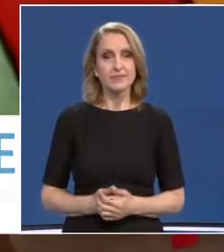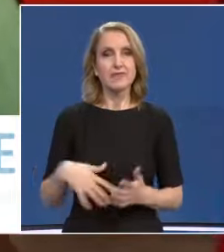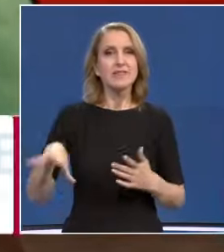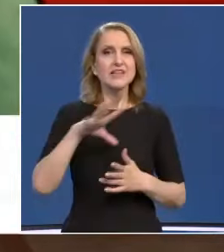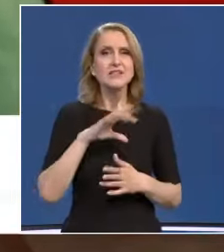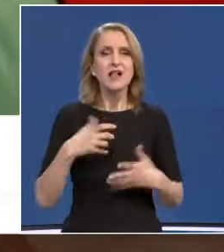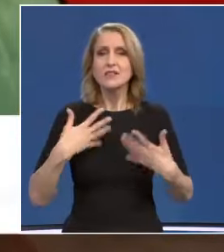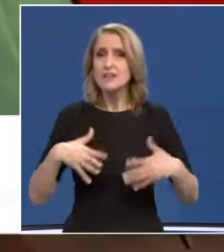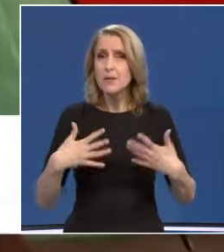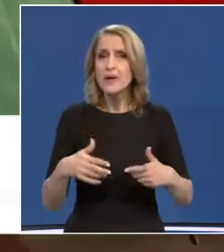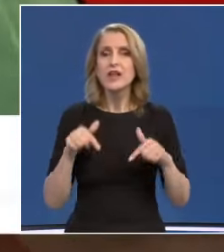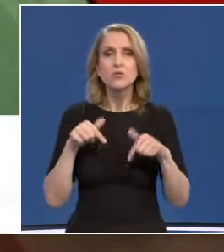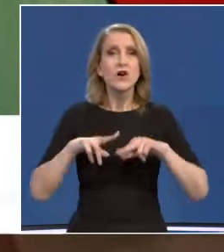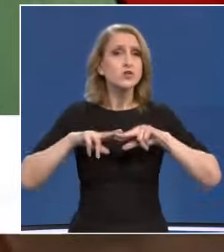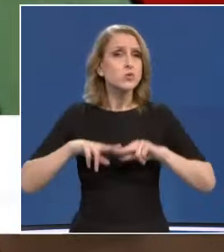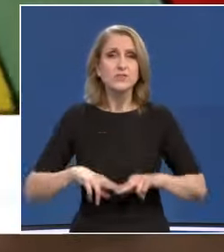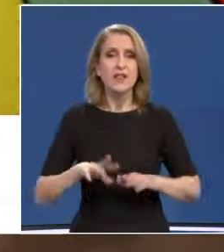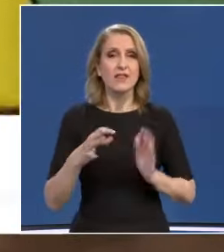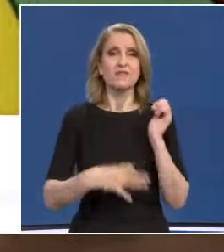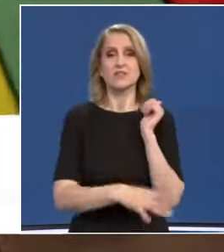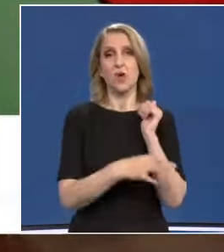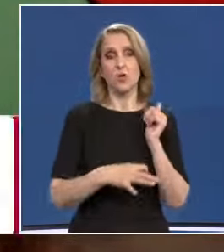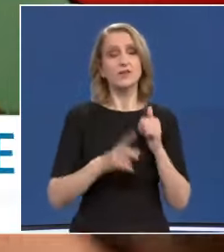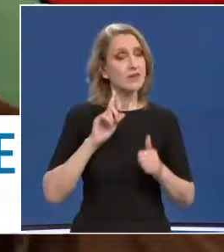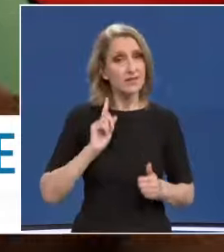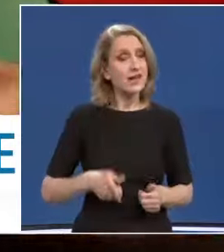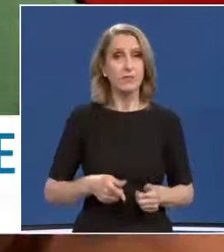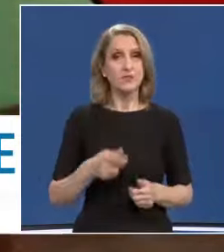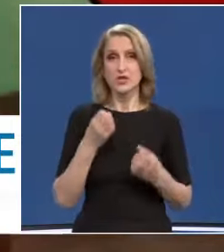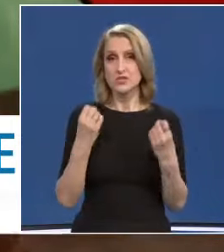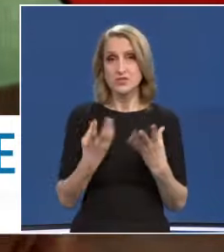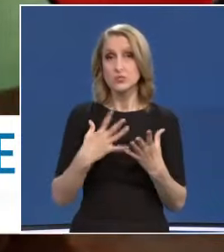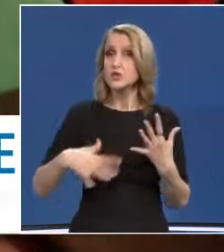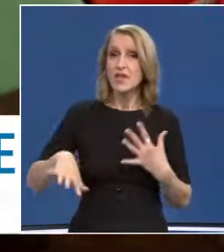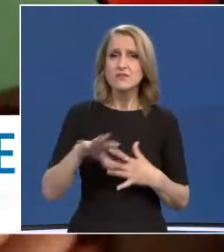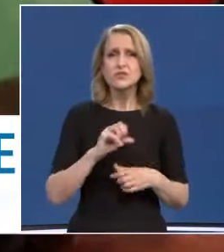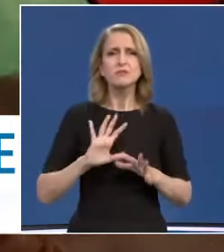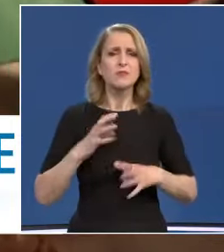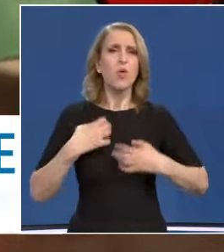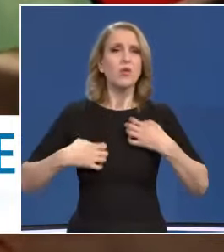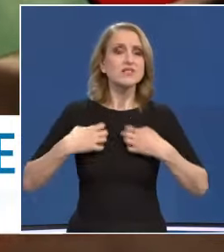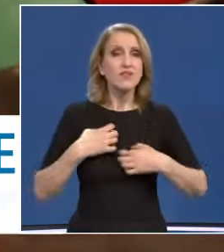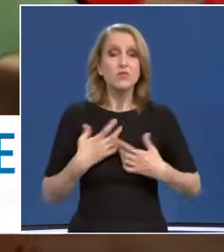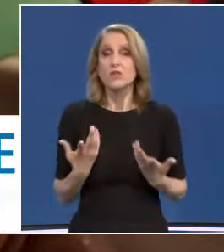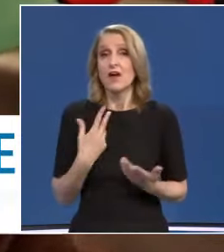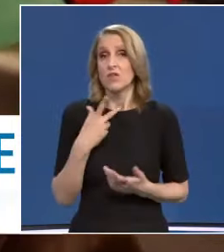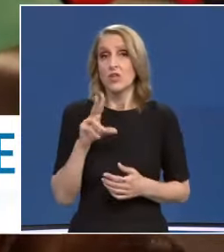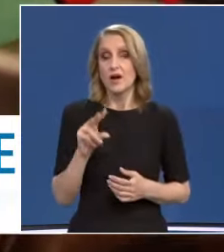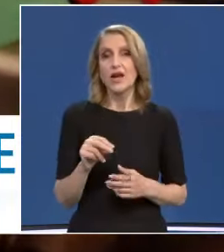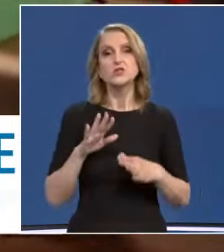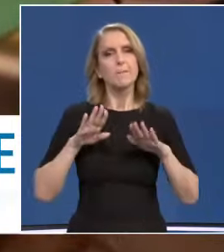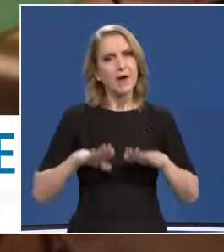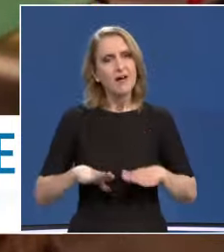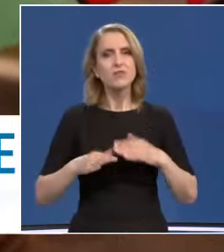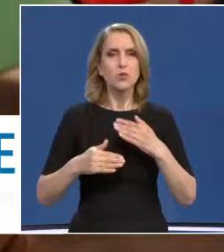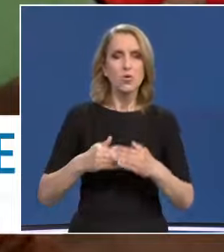Цялата треперия, това ще остане в историята. Трябваше да се случи и всички сме много развълнувани. Какво да кажа? Бавно,